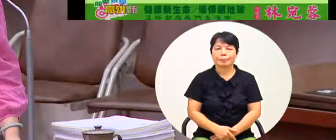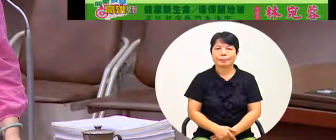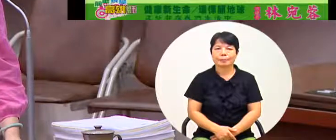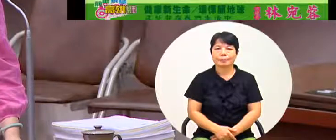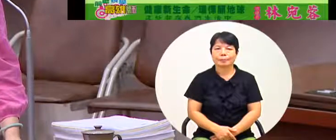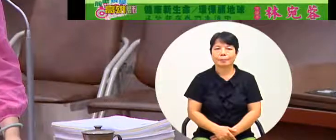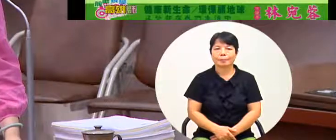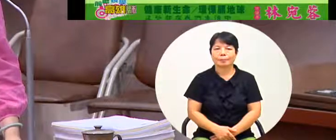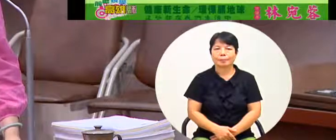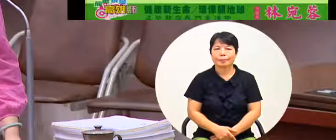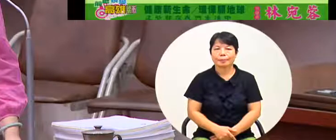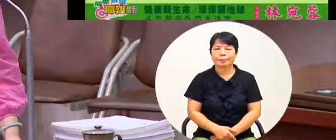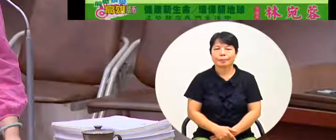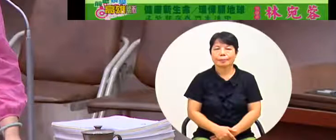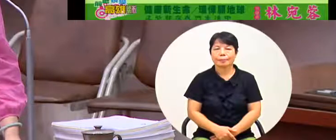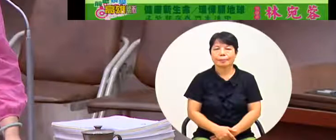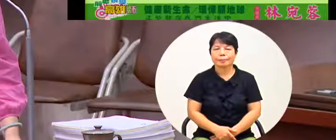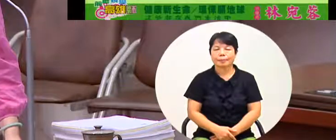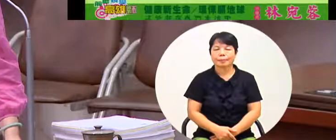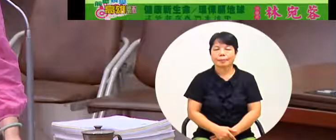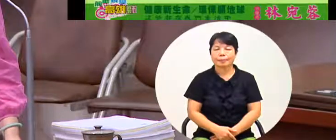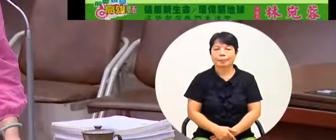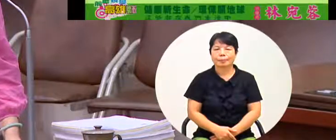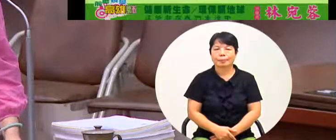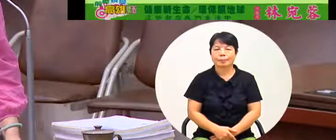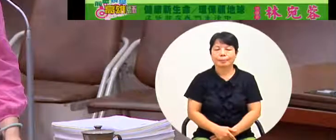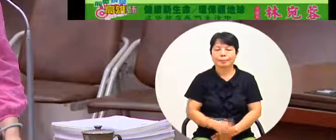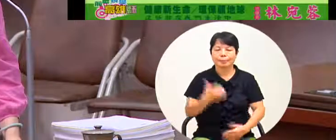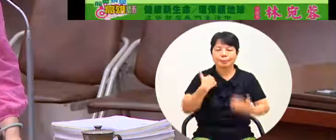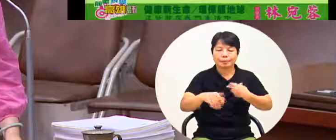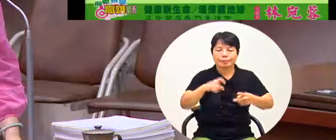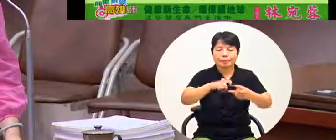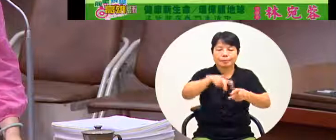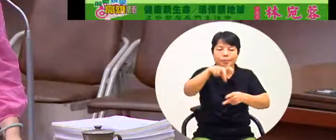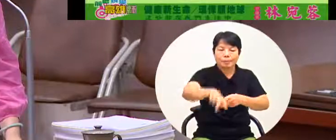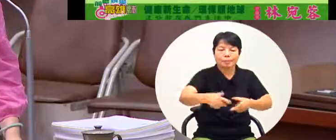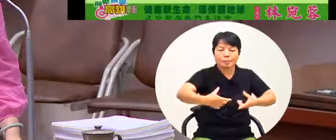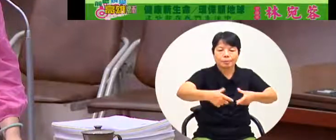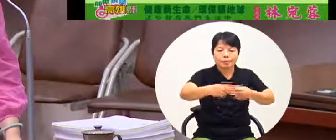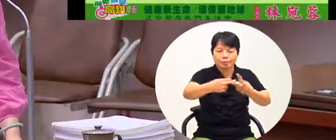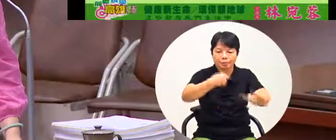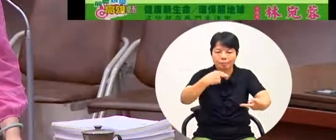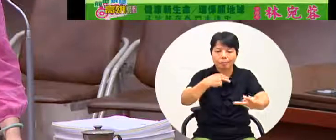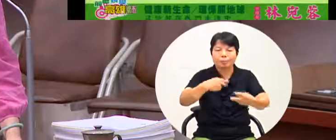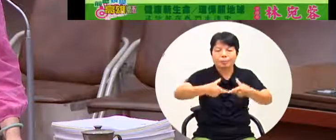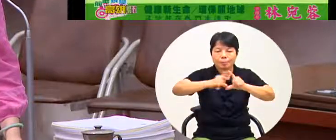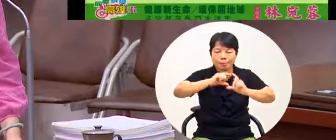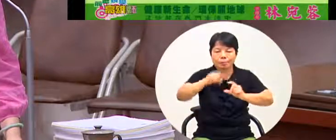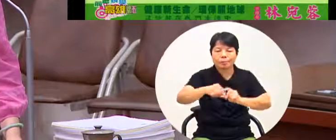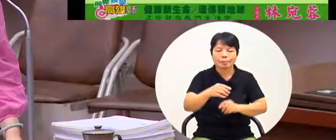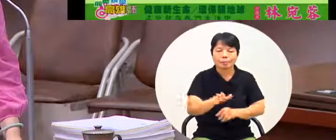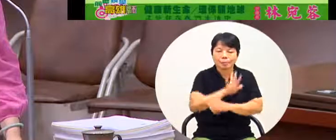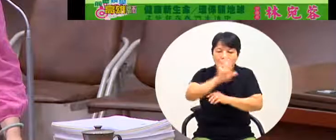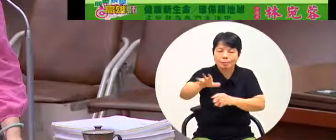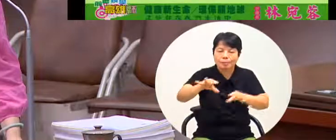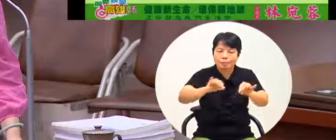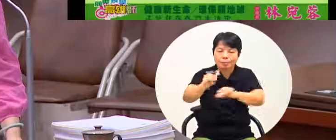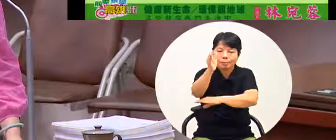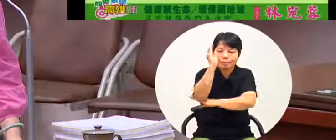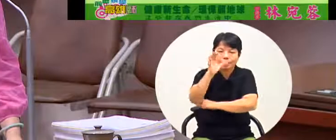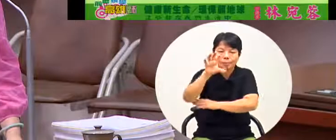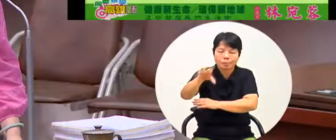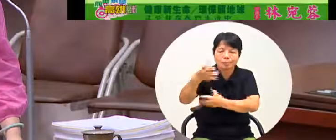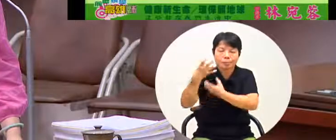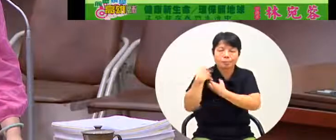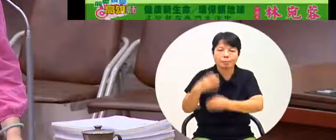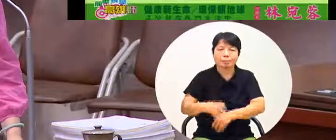两个局啦，就是新工处回函讲这属于地震局的工课，地震局讲伊这哈属于